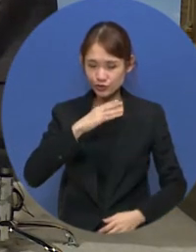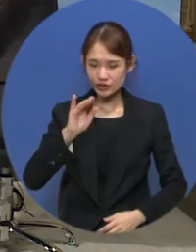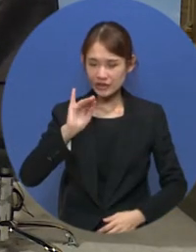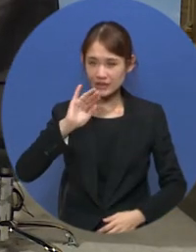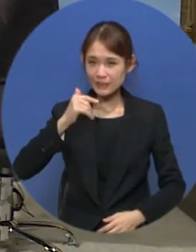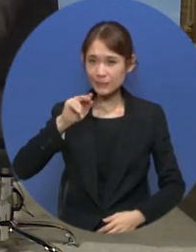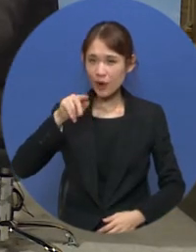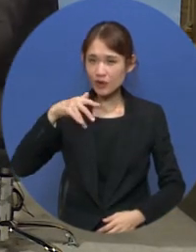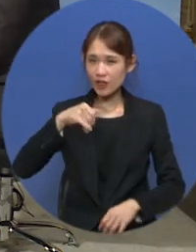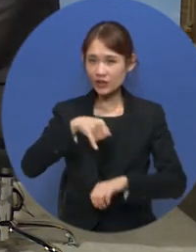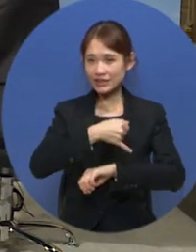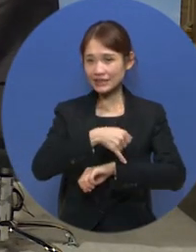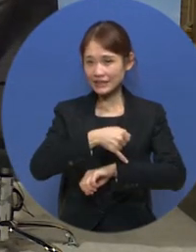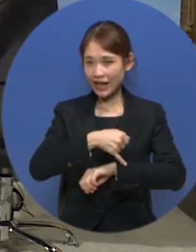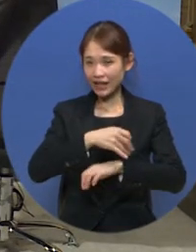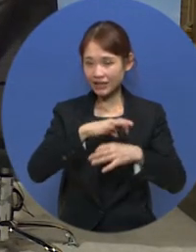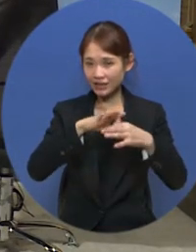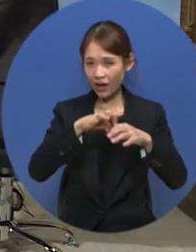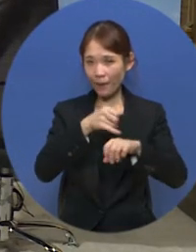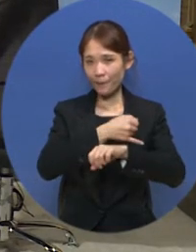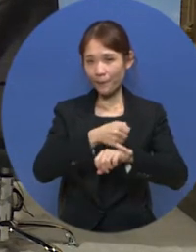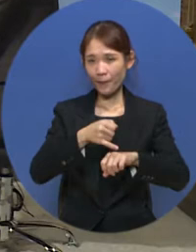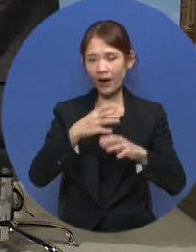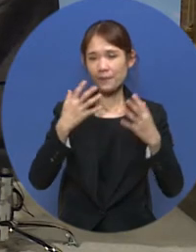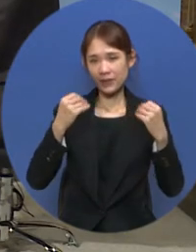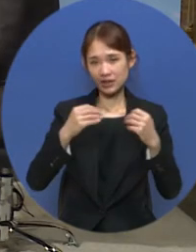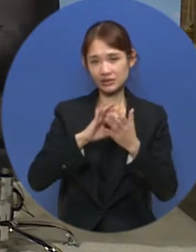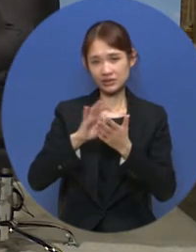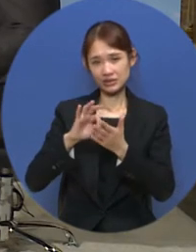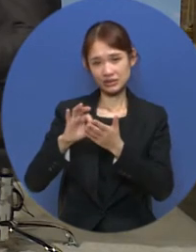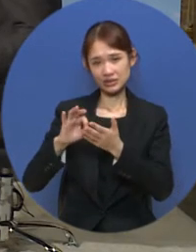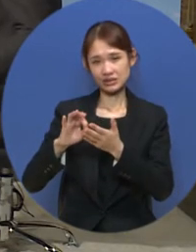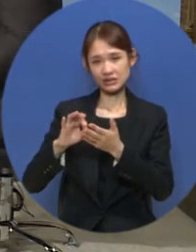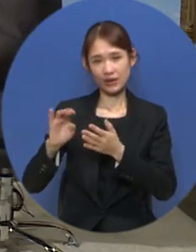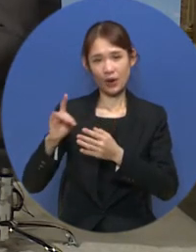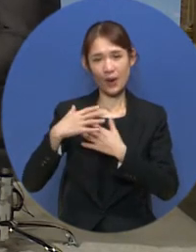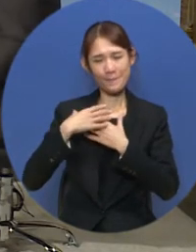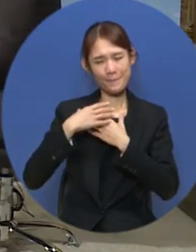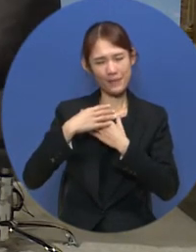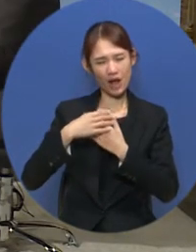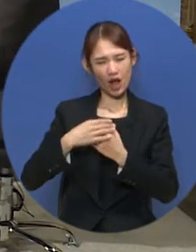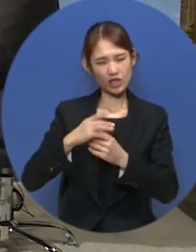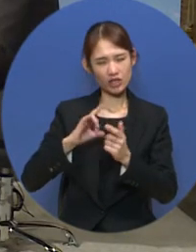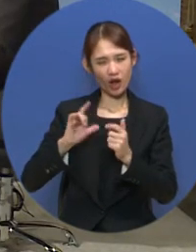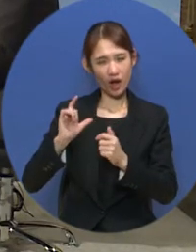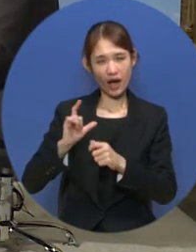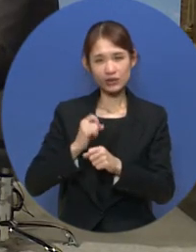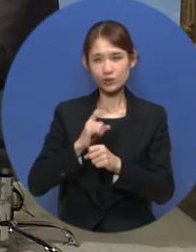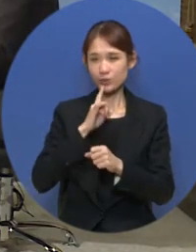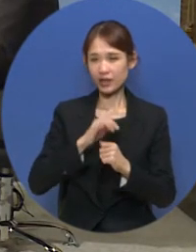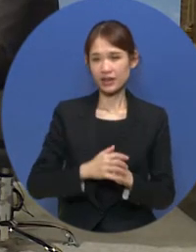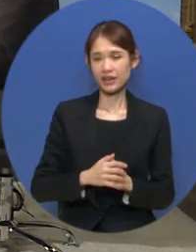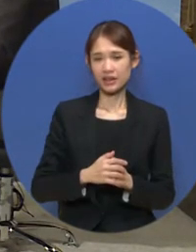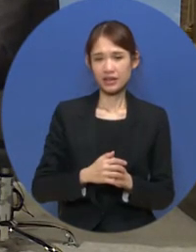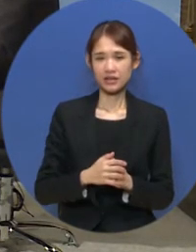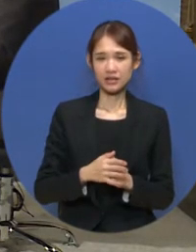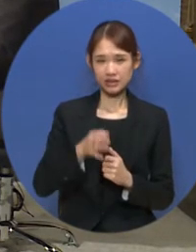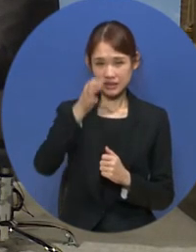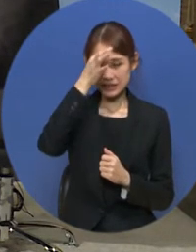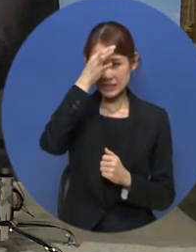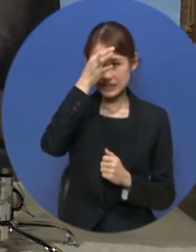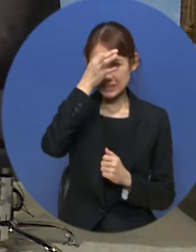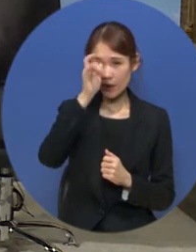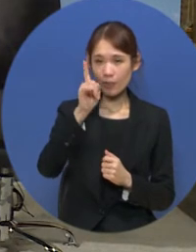이제 뭐 패션이나 건축에서 많이 쓰이고 있는데요. 네. 유니버설한 건 이제 그런 편의성을 강조를 많이 하고 그런 기능들이